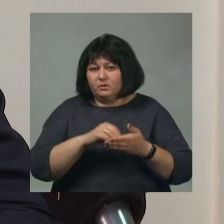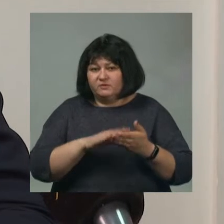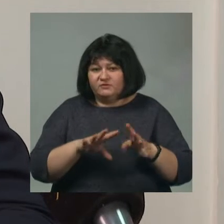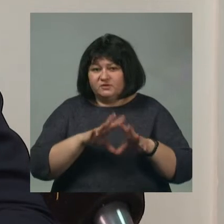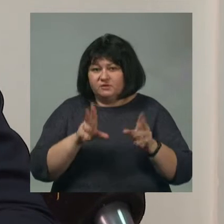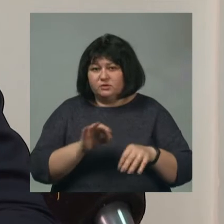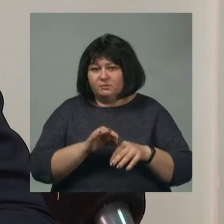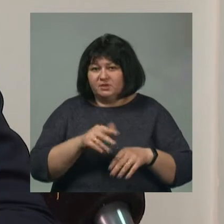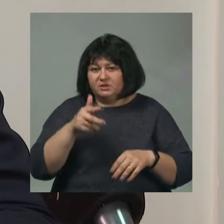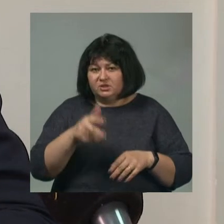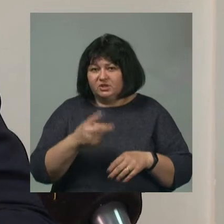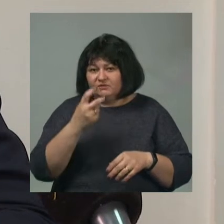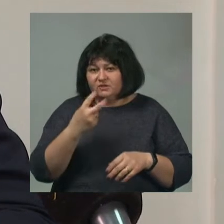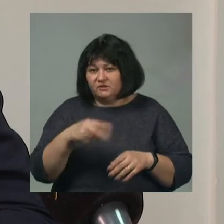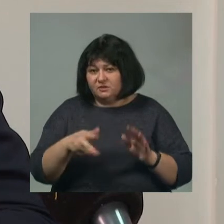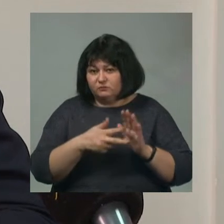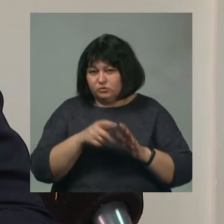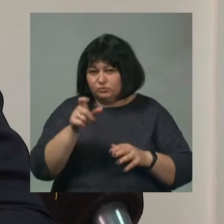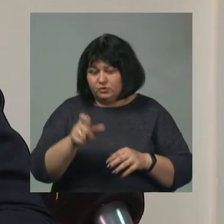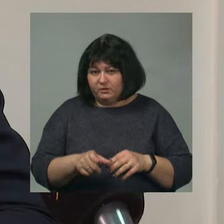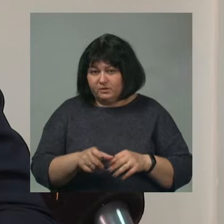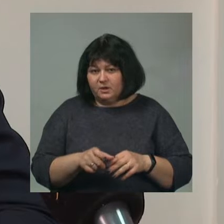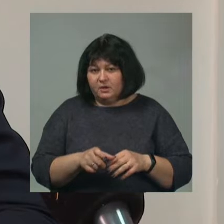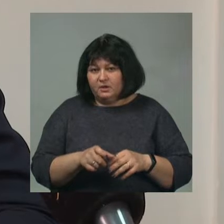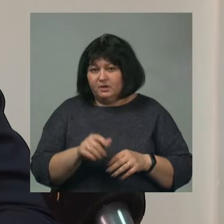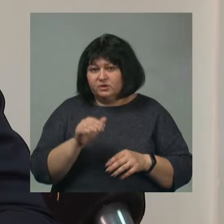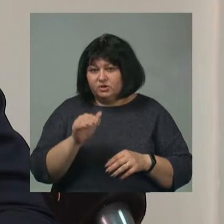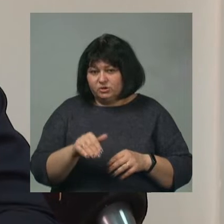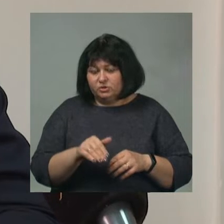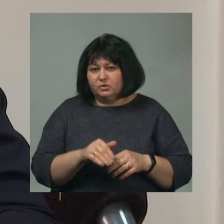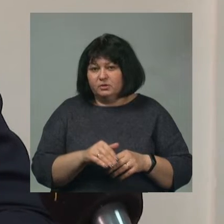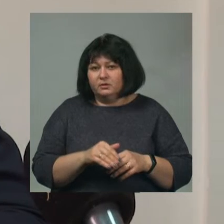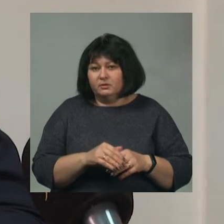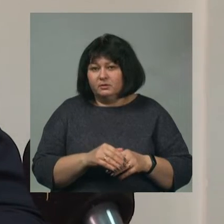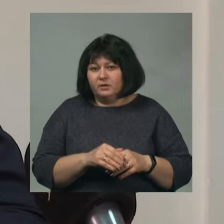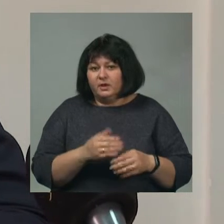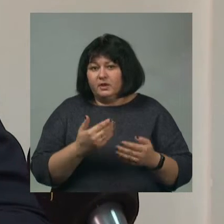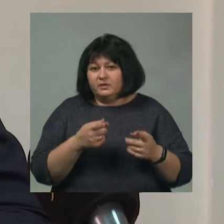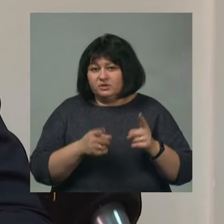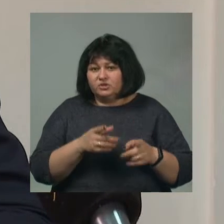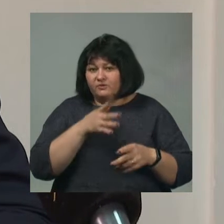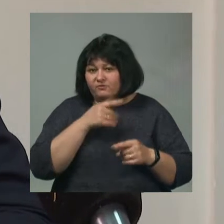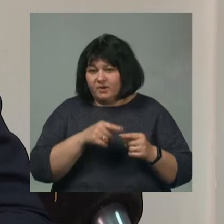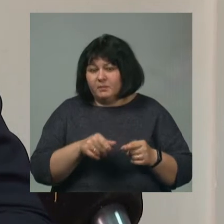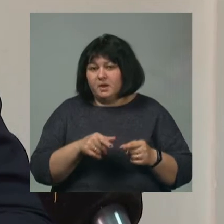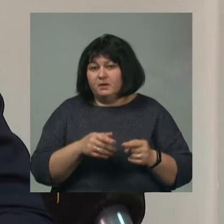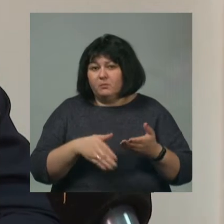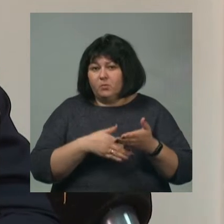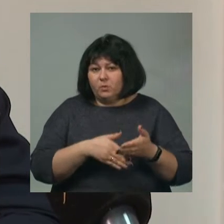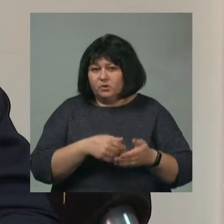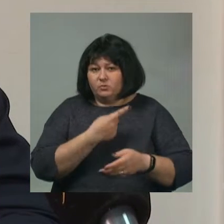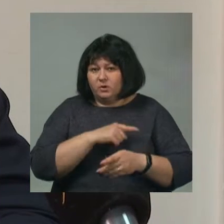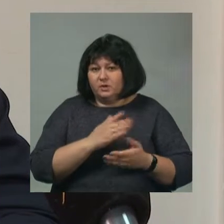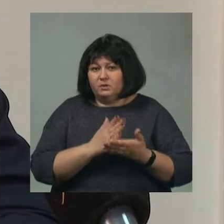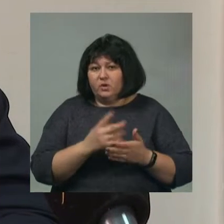заболело 3228 человек. В настоящее время в стационарную помощь